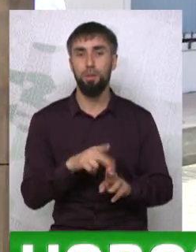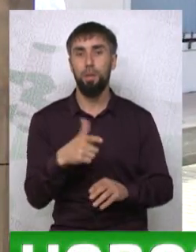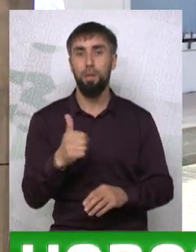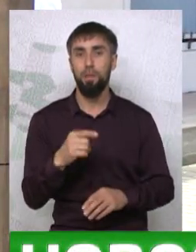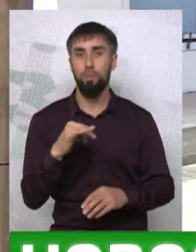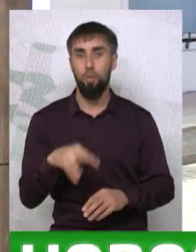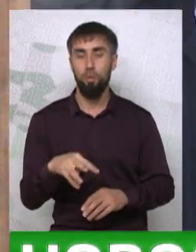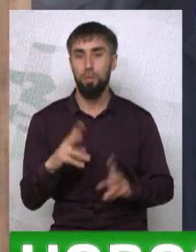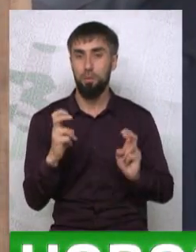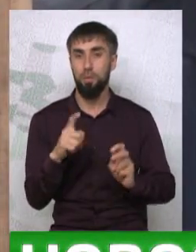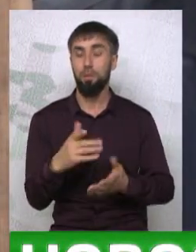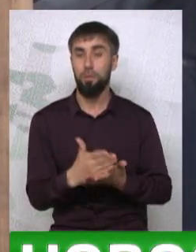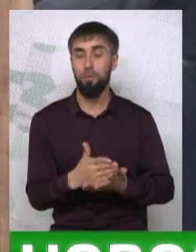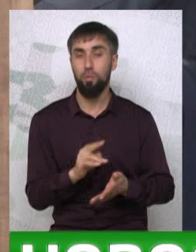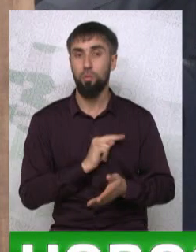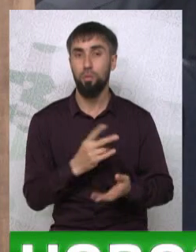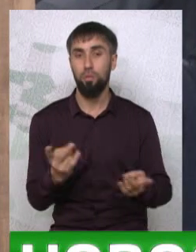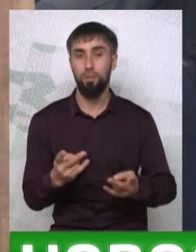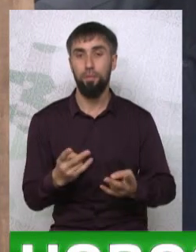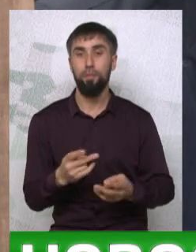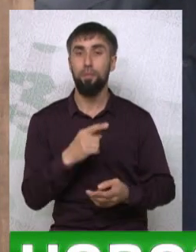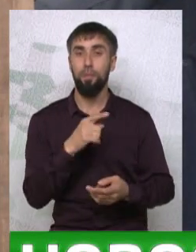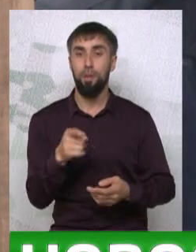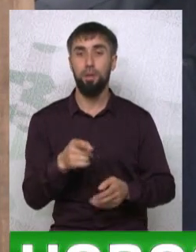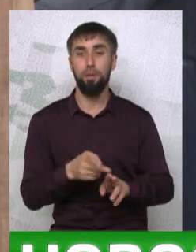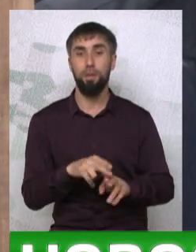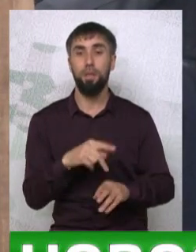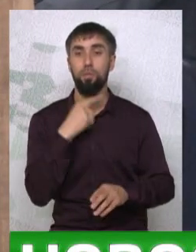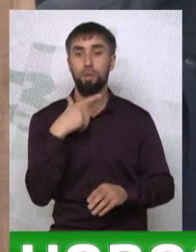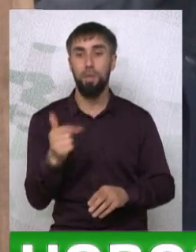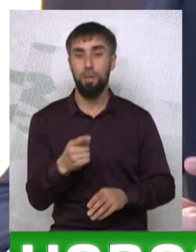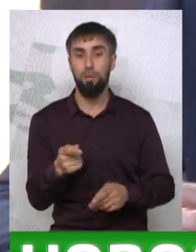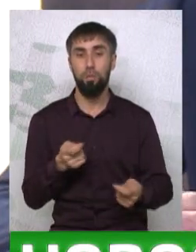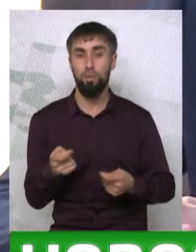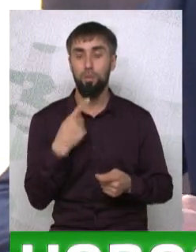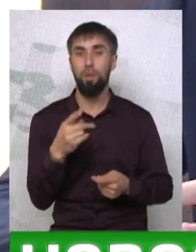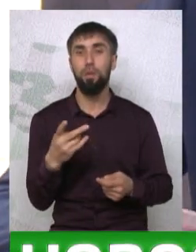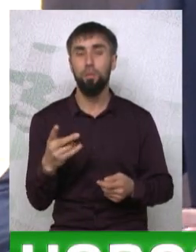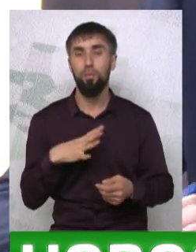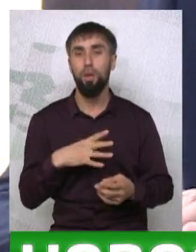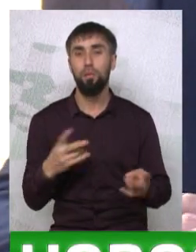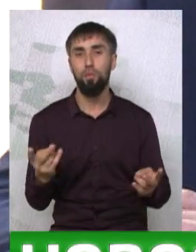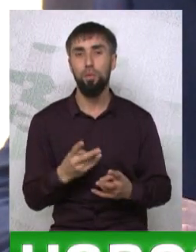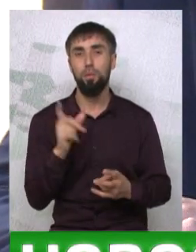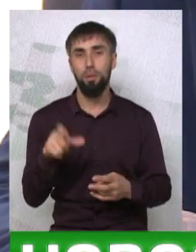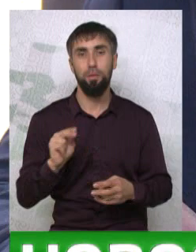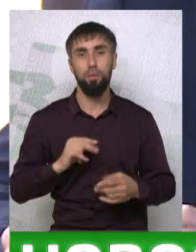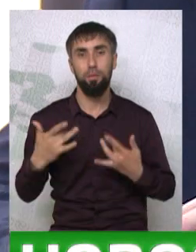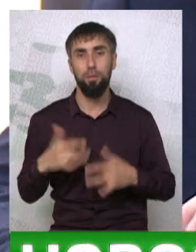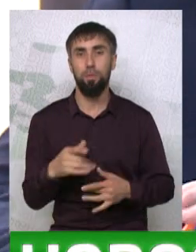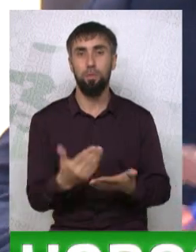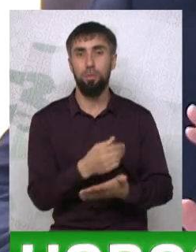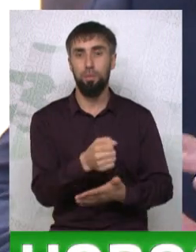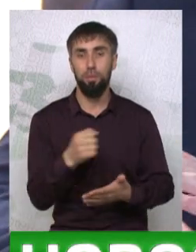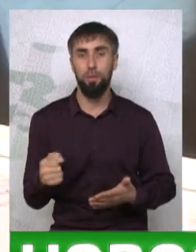компаний в России и мире – «Газпроме». Руководитель «Ингушрегионгаз» делится, что периодически появляется необходимость в обновлении кадров. В